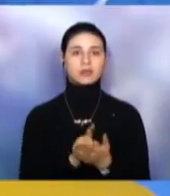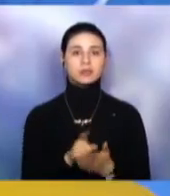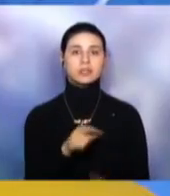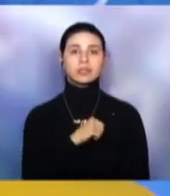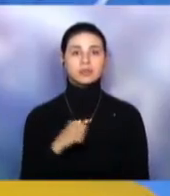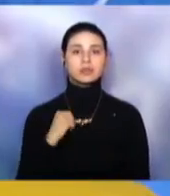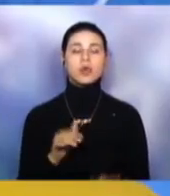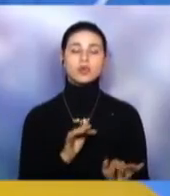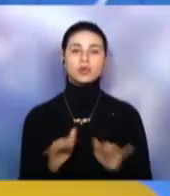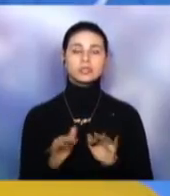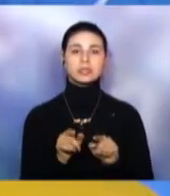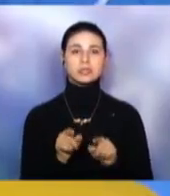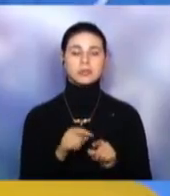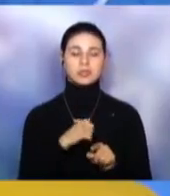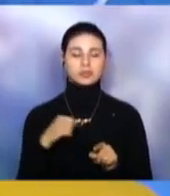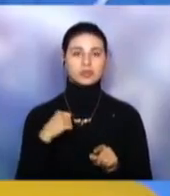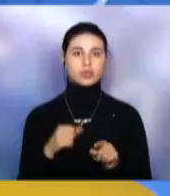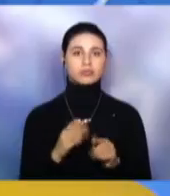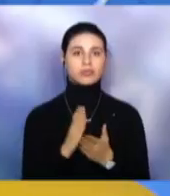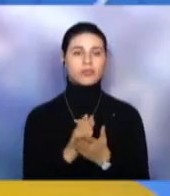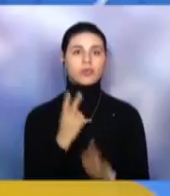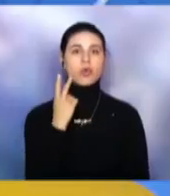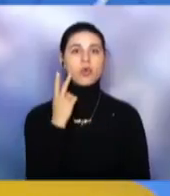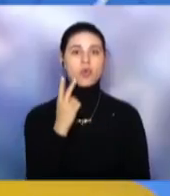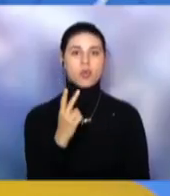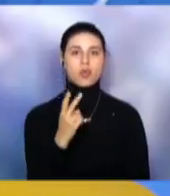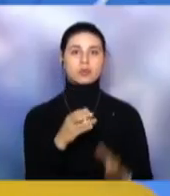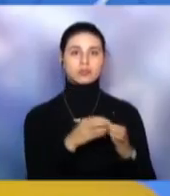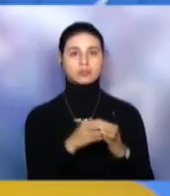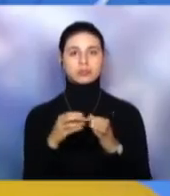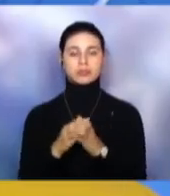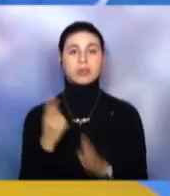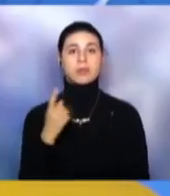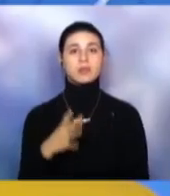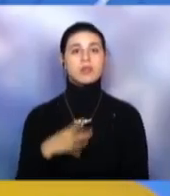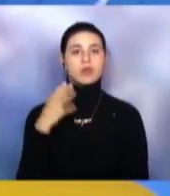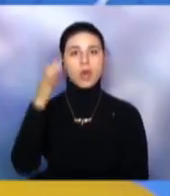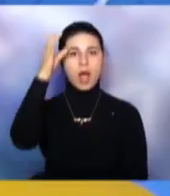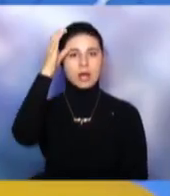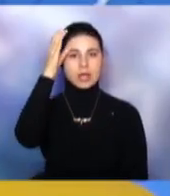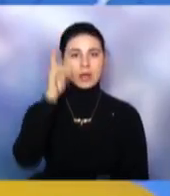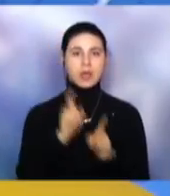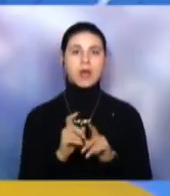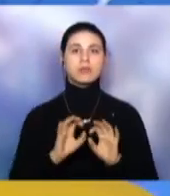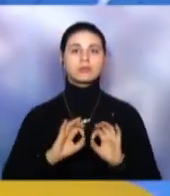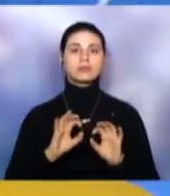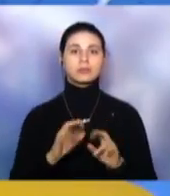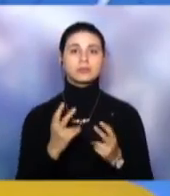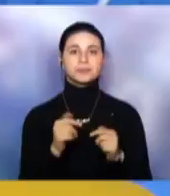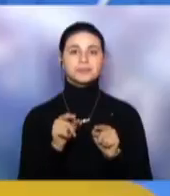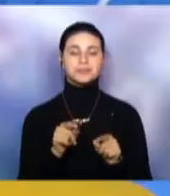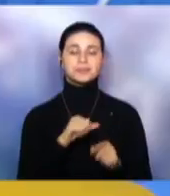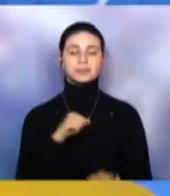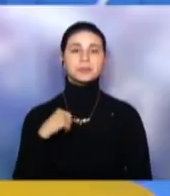თავად ღონისძიებას, ეს ღონისძიება შედგებოდა ორი ნაწილისგან. პირველი სწორედ იყო აკადემიური ნაწილი, სადაც სწორედ